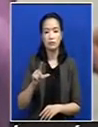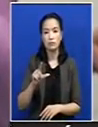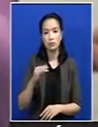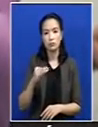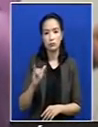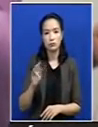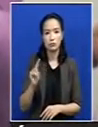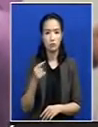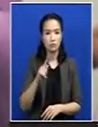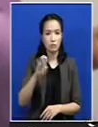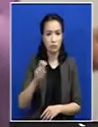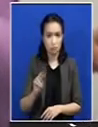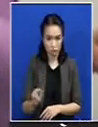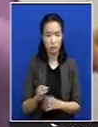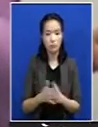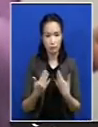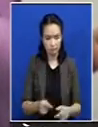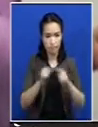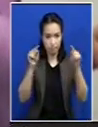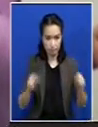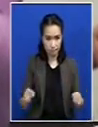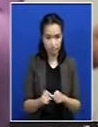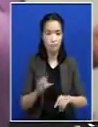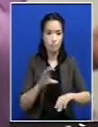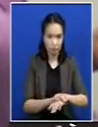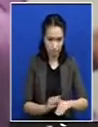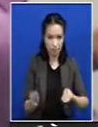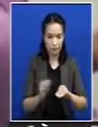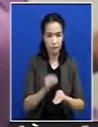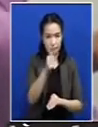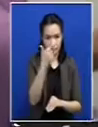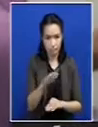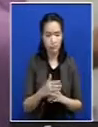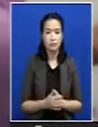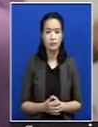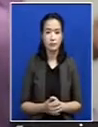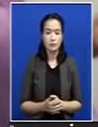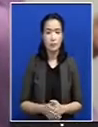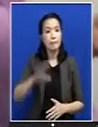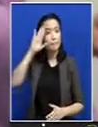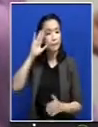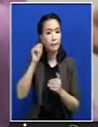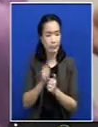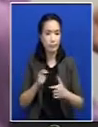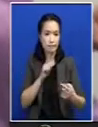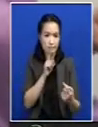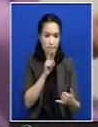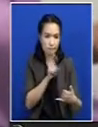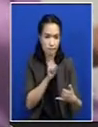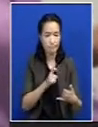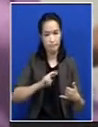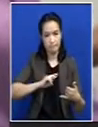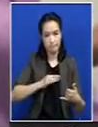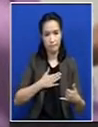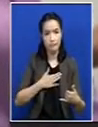ที่ได้ควบคุมตัวบุคคลที่ถูกออกหมายจับเพิ่มวันนี้ได้อีก1คนและคุณตำรวจโทสานิทจะเดินทางเข้าสอบปากคำด้วยตัวเองด้ว